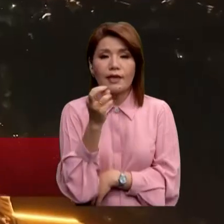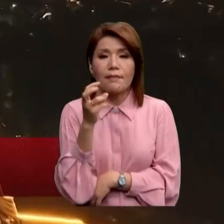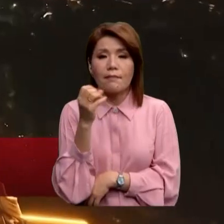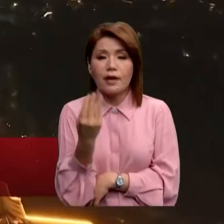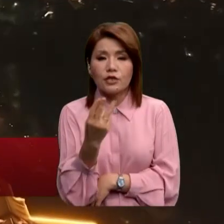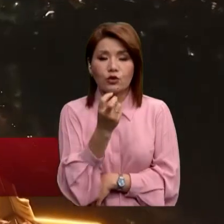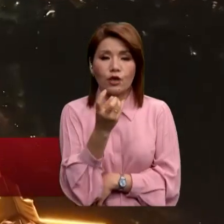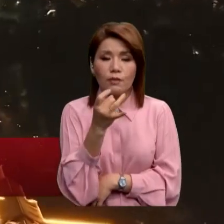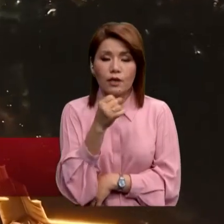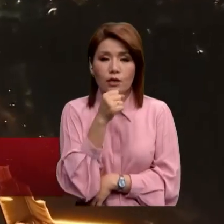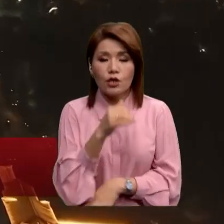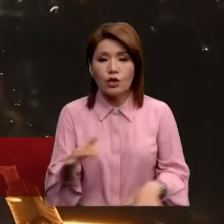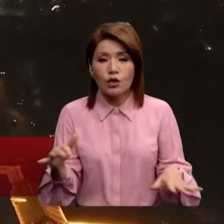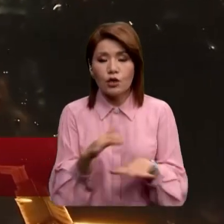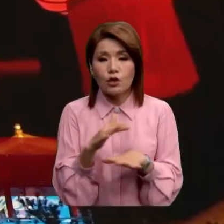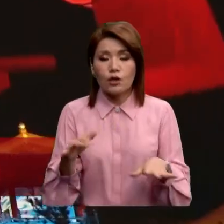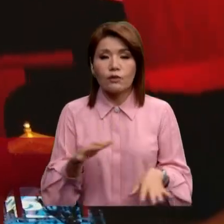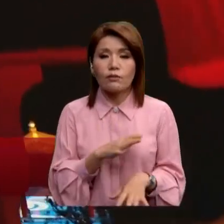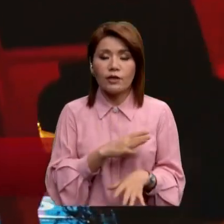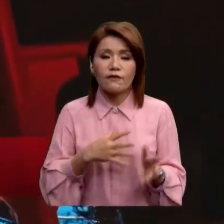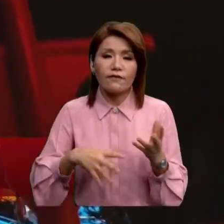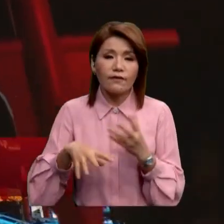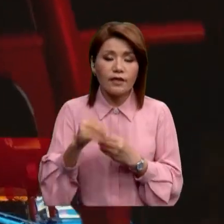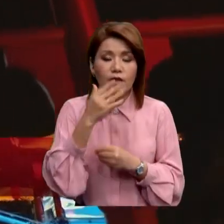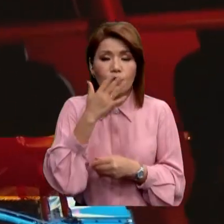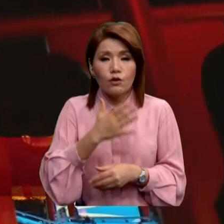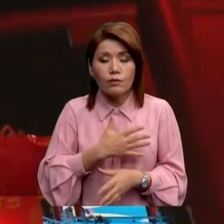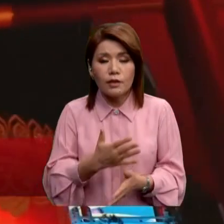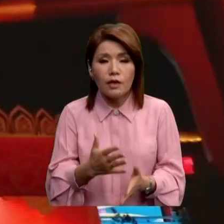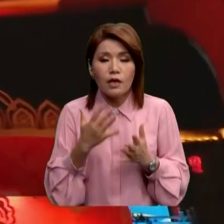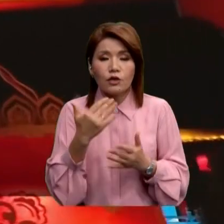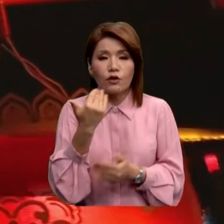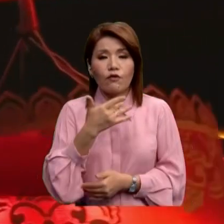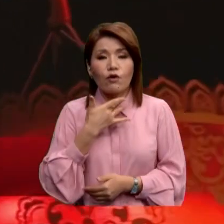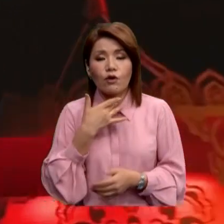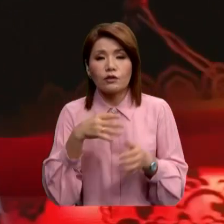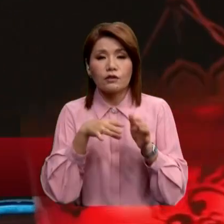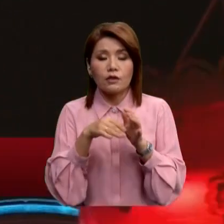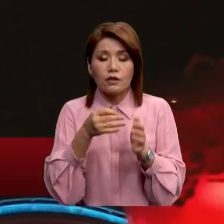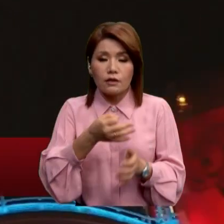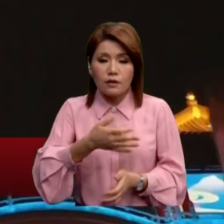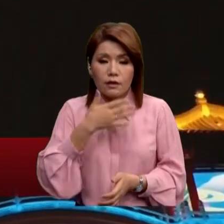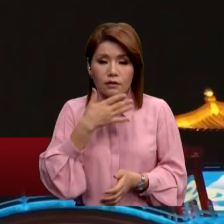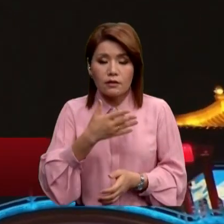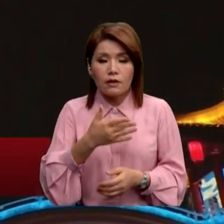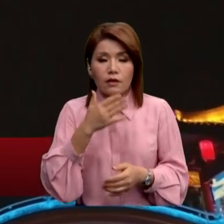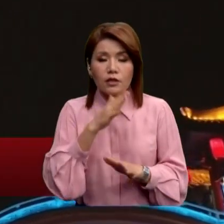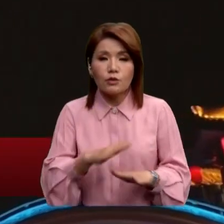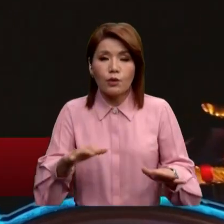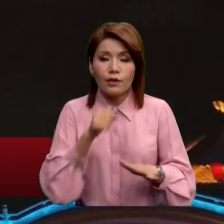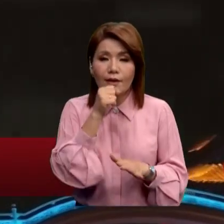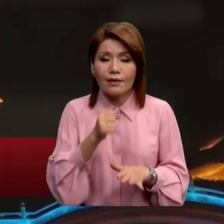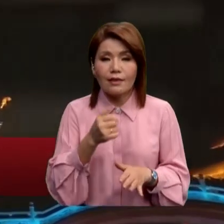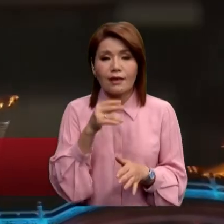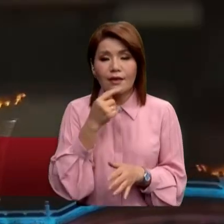Кудайберген. К слову, Поднебесная любит казахстанского певца за его уникальный голос. В этот раз популярный артист исполнил песню на